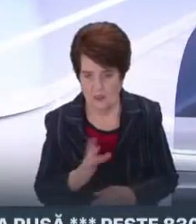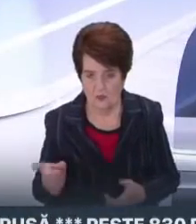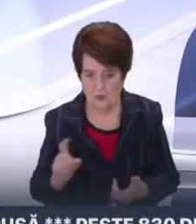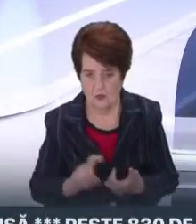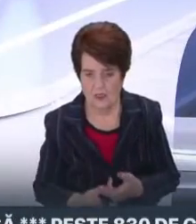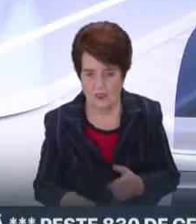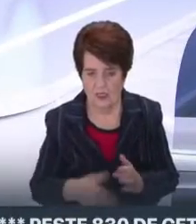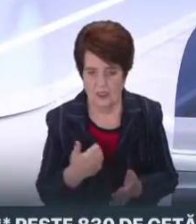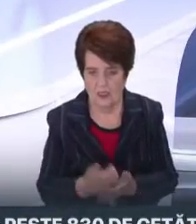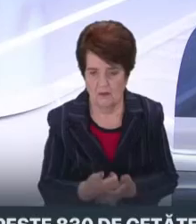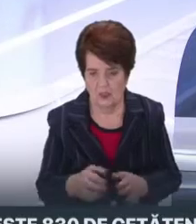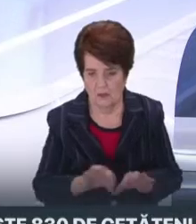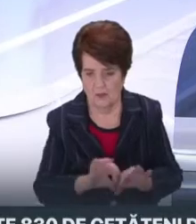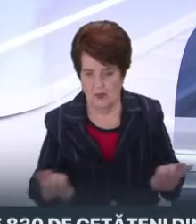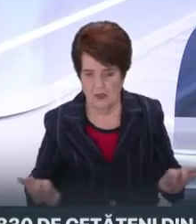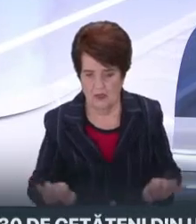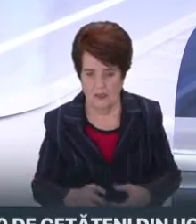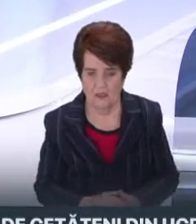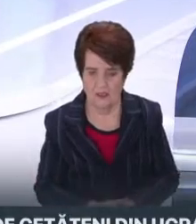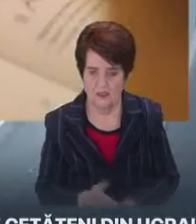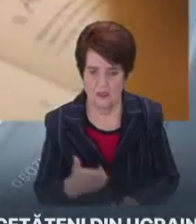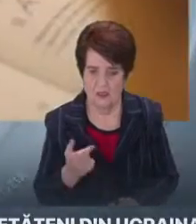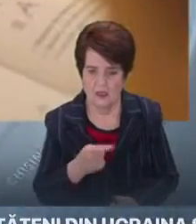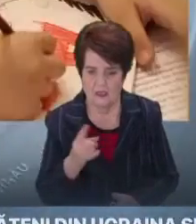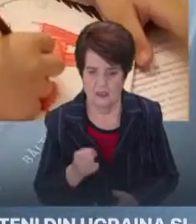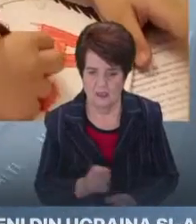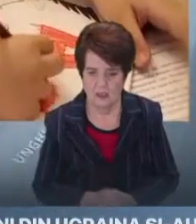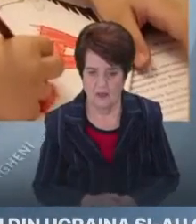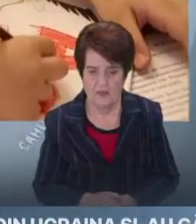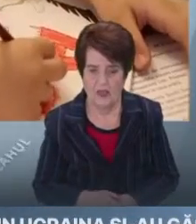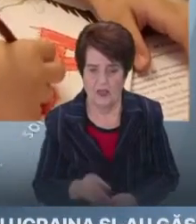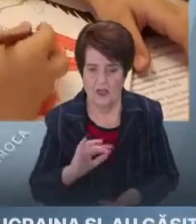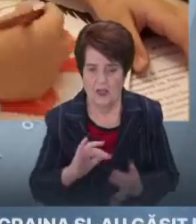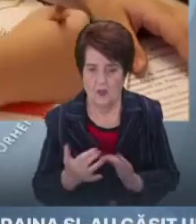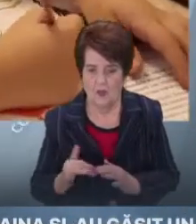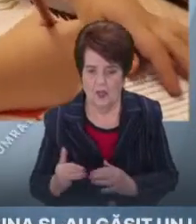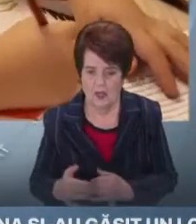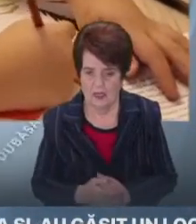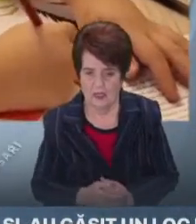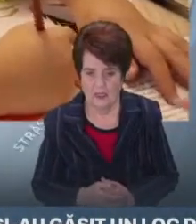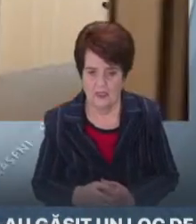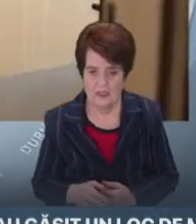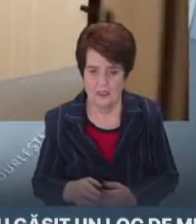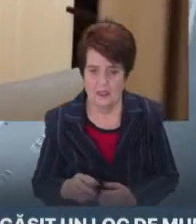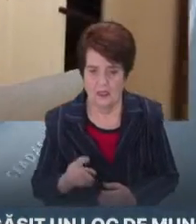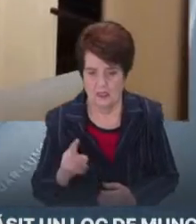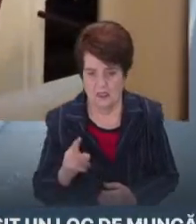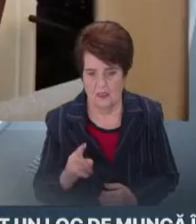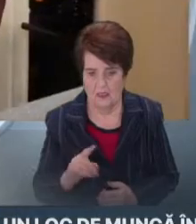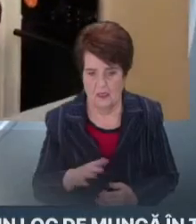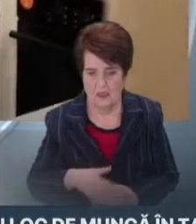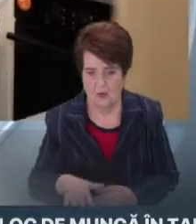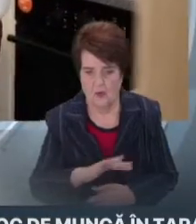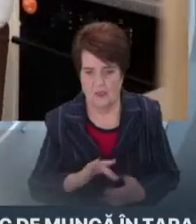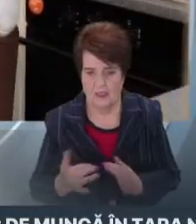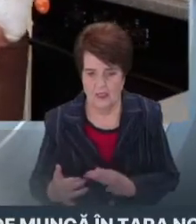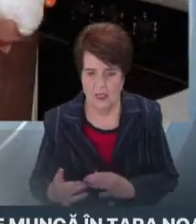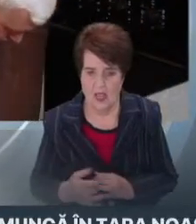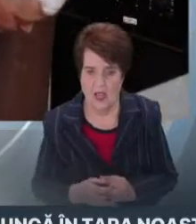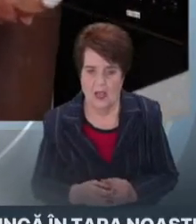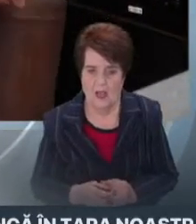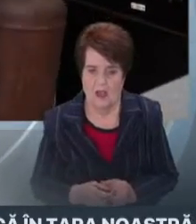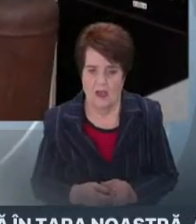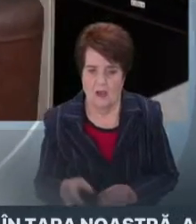la conducte de gaz. În mediul rural, în localitățile rurale, utilizarea